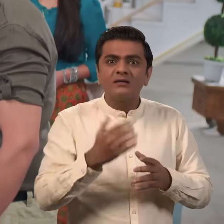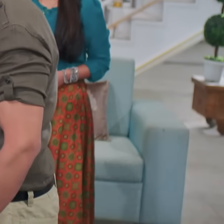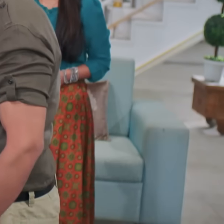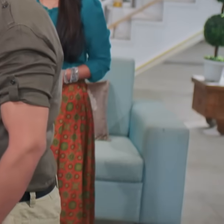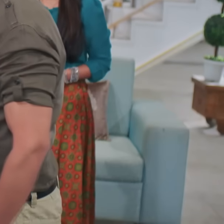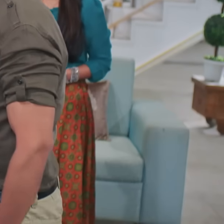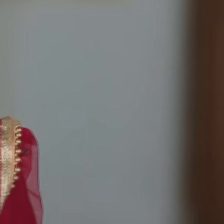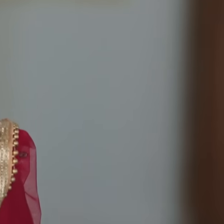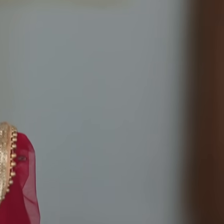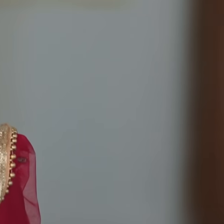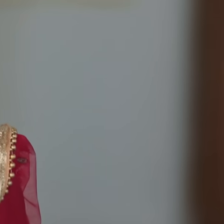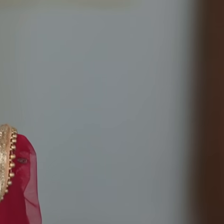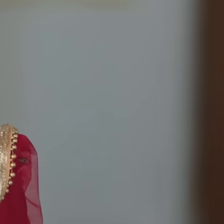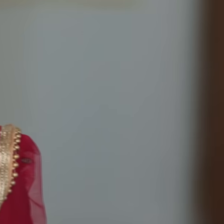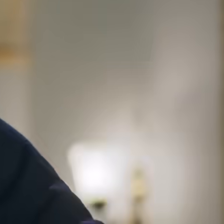भी?